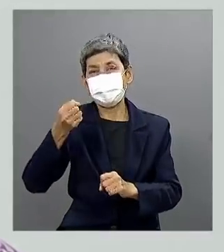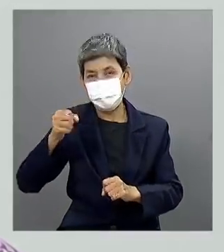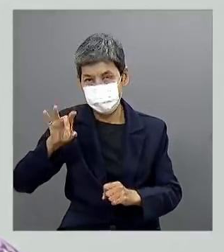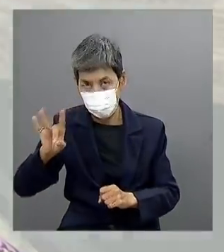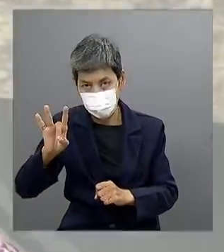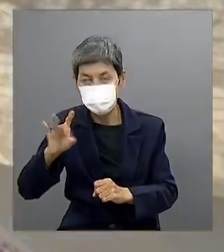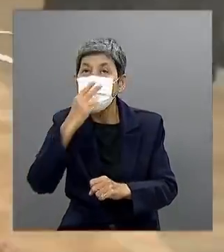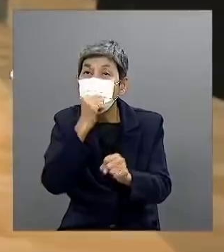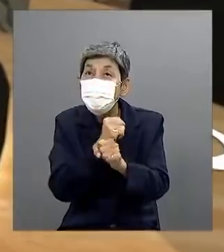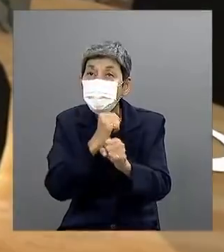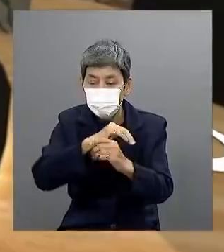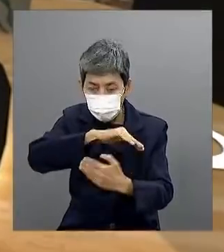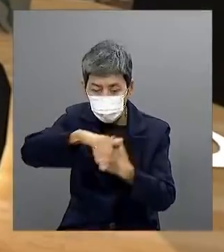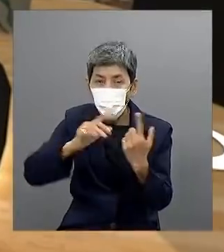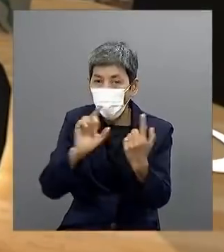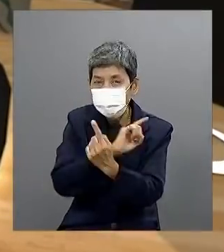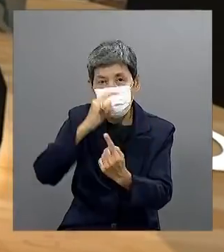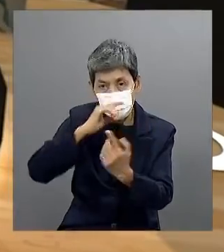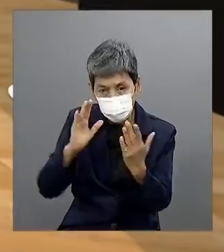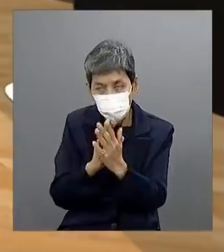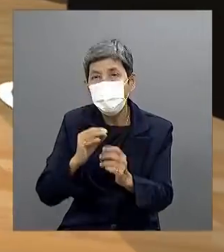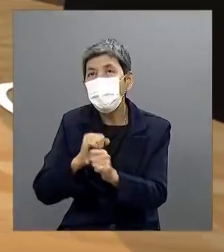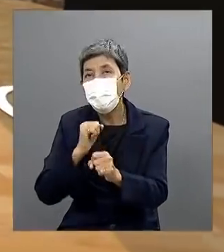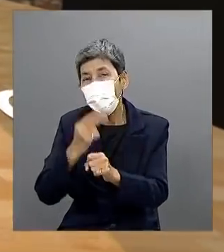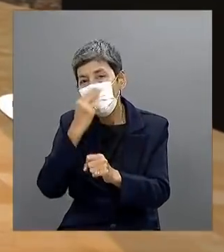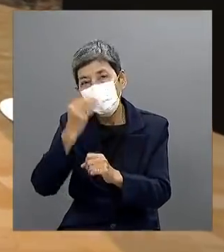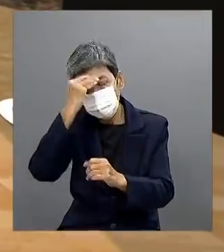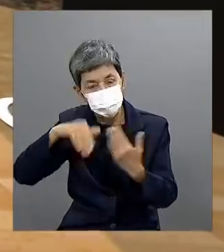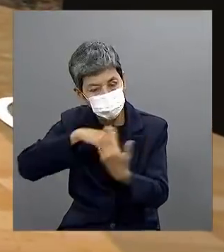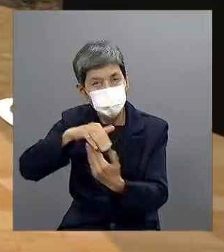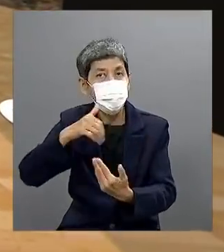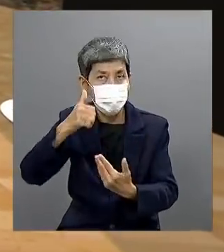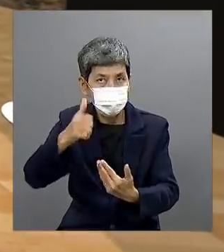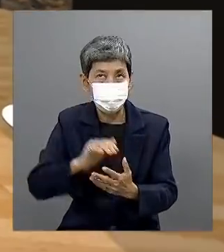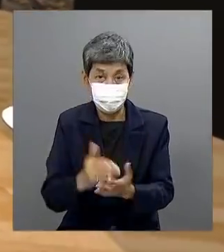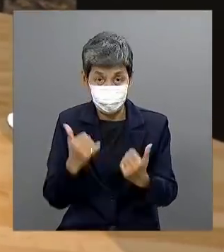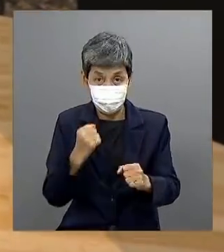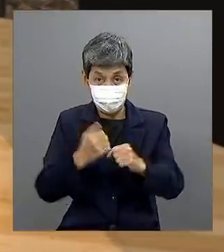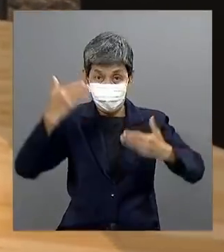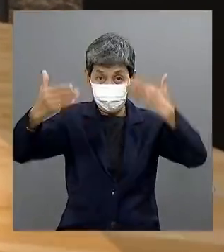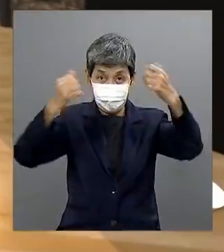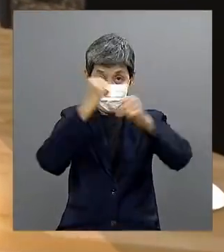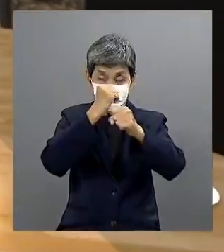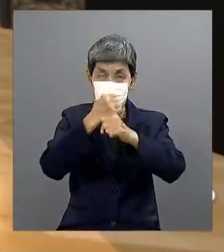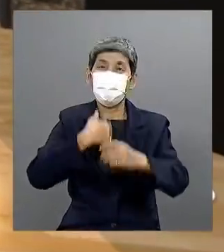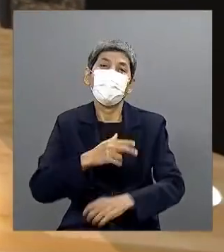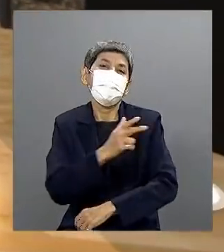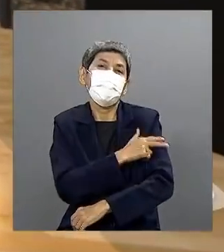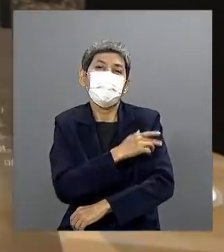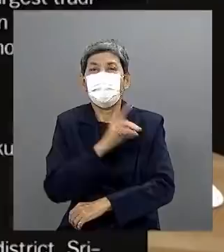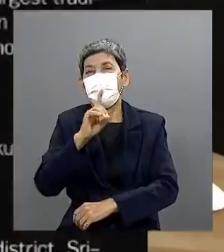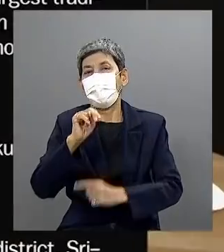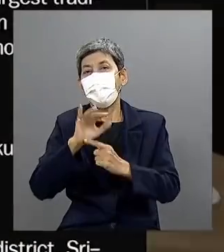มผสานวัฒนธรรมไทยแล้วก็ตะวันตกได้อย่างลงตัวนะคะซึ่งในงานครั้งนี้รองศาสตราจารย์ดร.ดนัยเรียบสกุลรับหน้